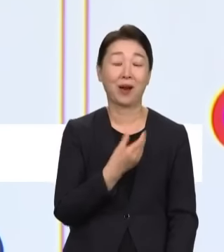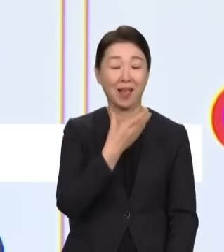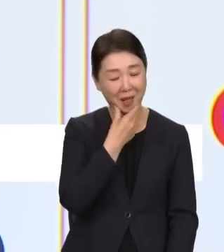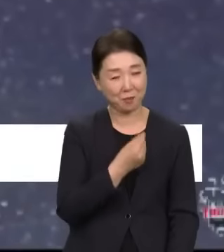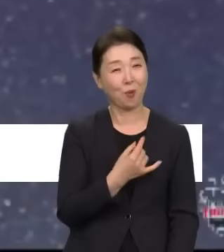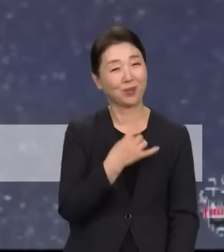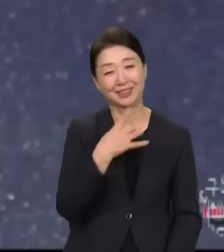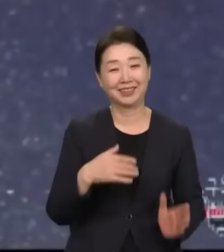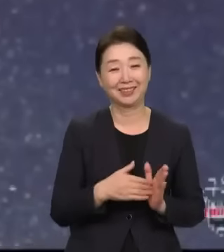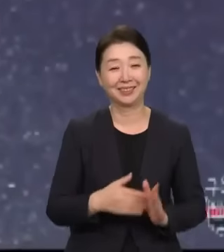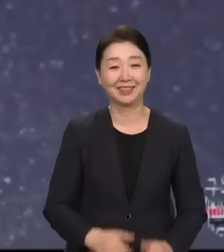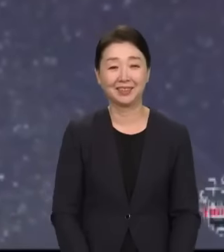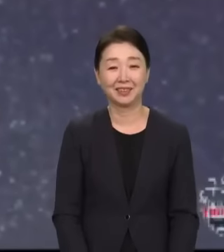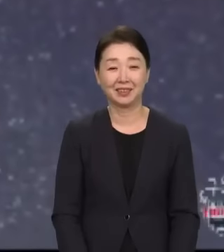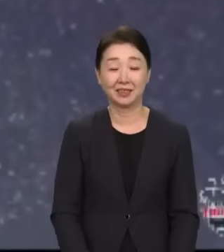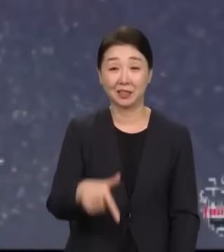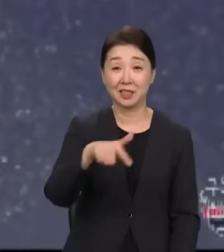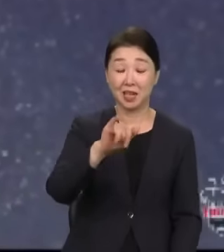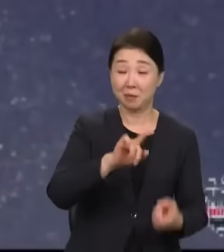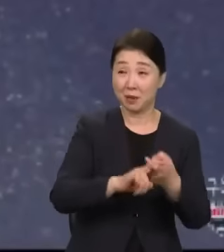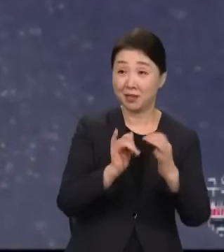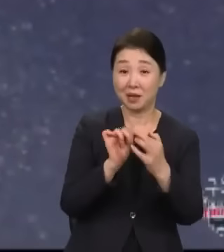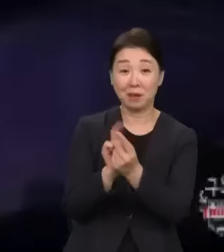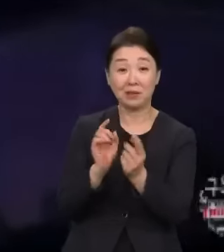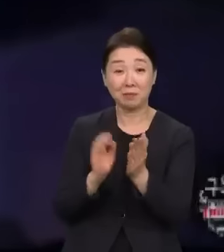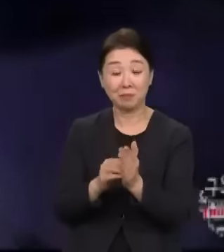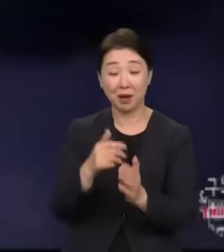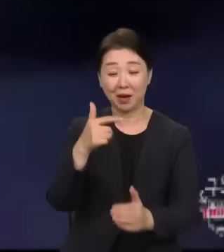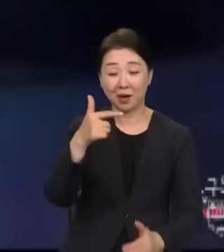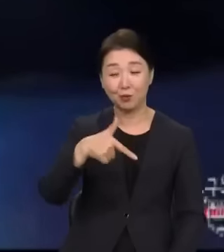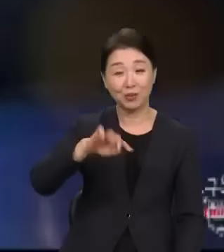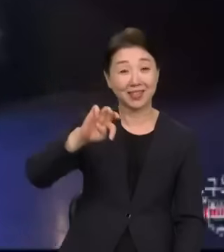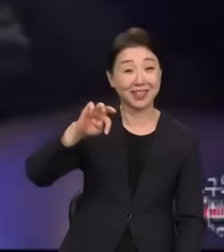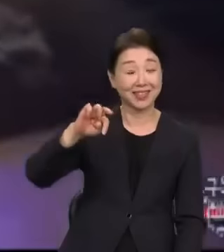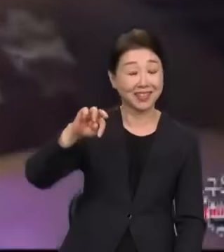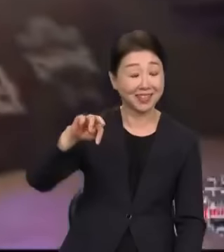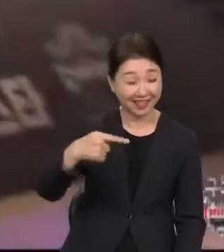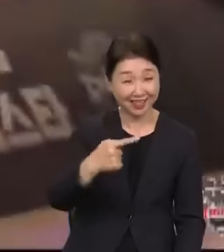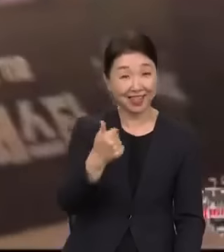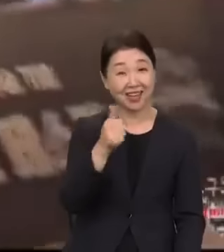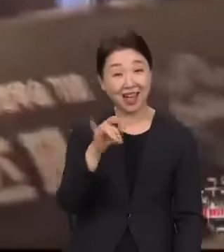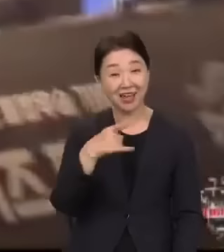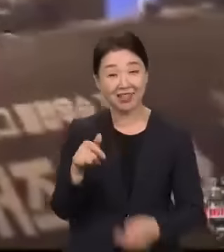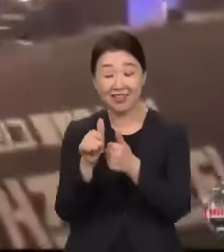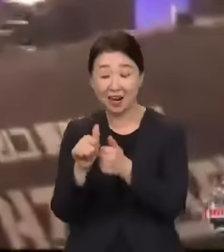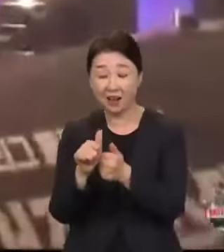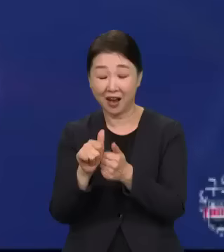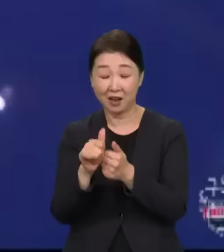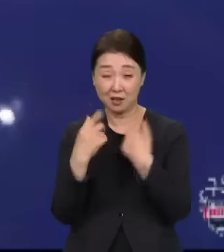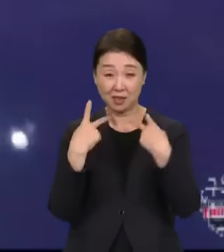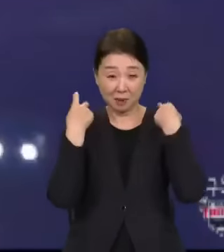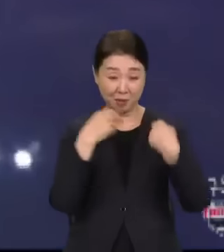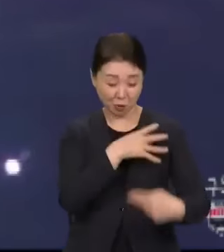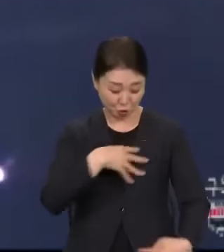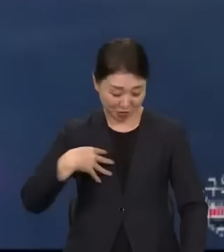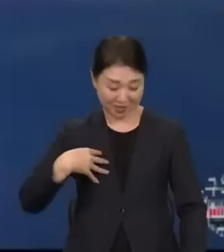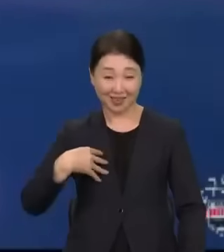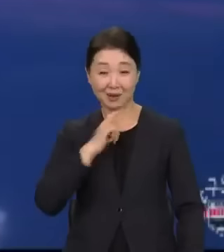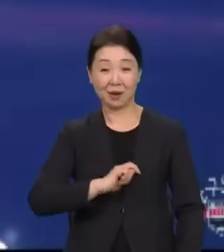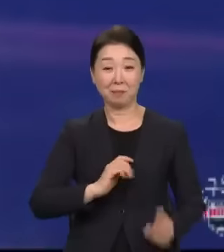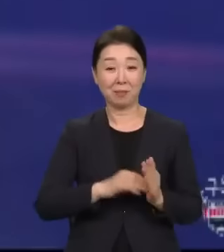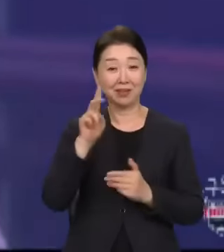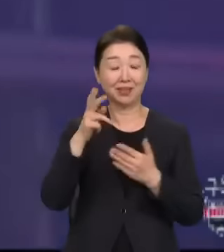같습니다. 기아 팬들과 만난 자리에선 뉴진스의 한의를 따라한 단발머리에 줄무늬 티셔츠. 이틀간